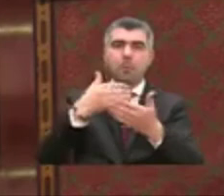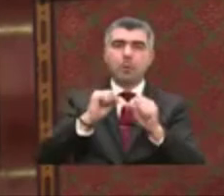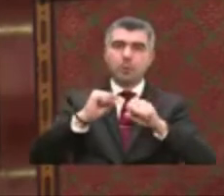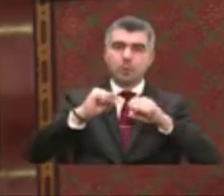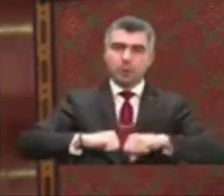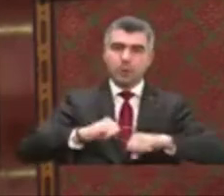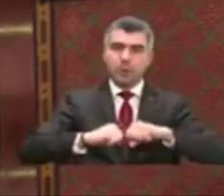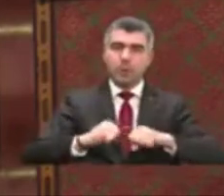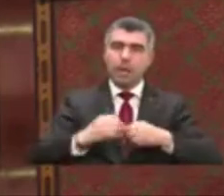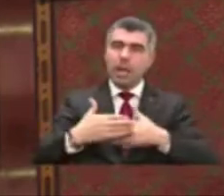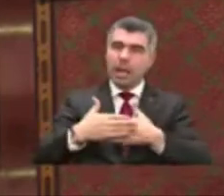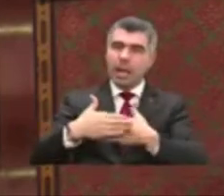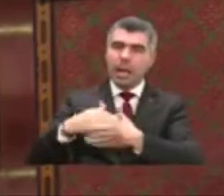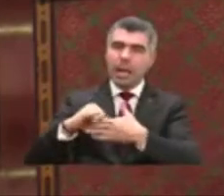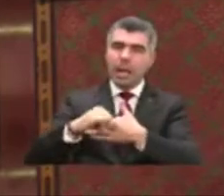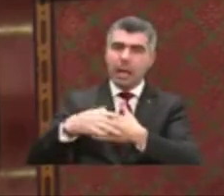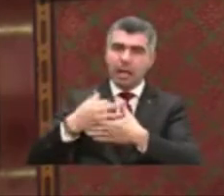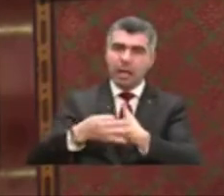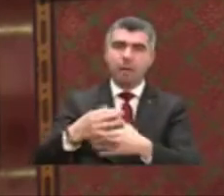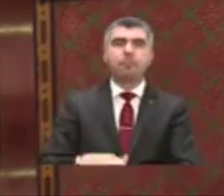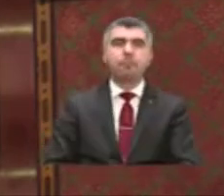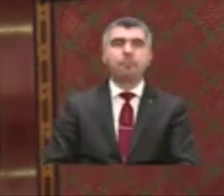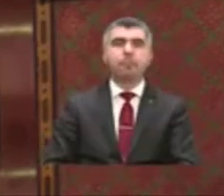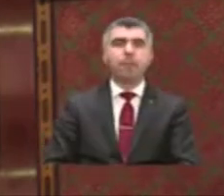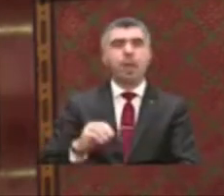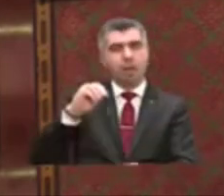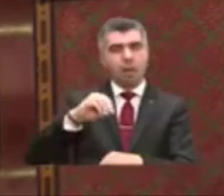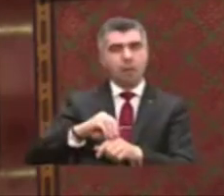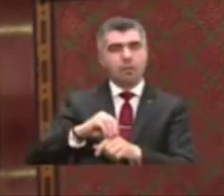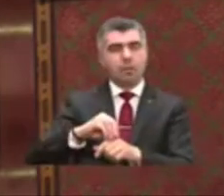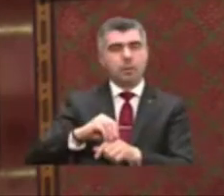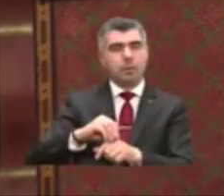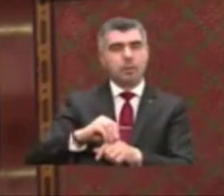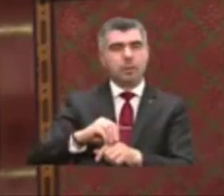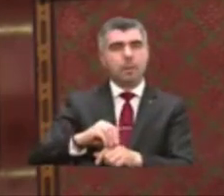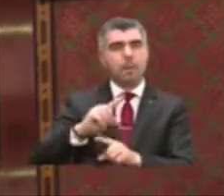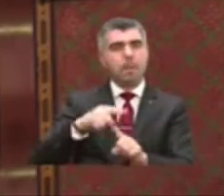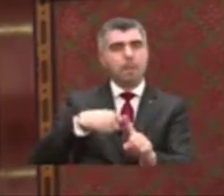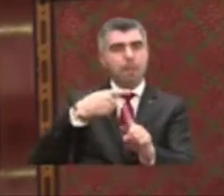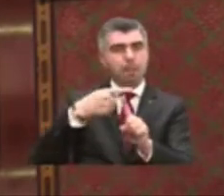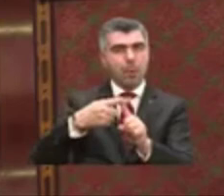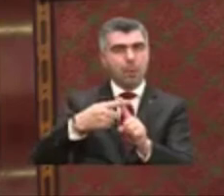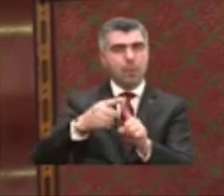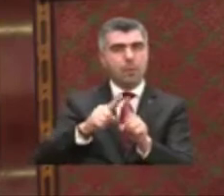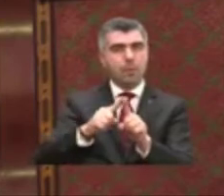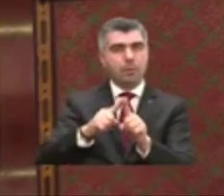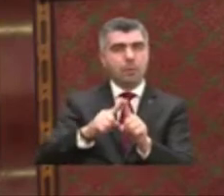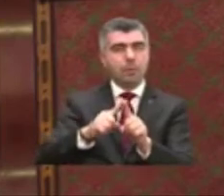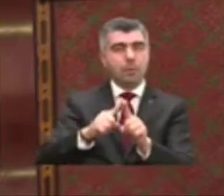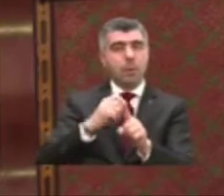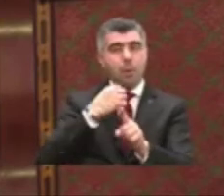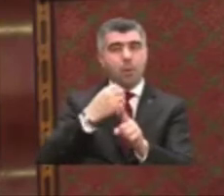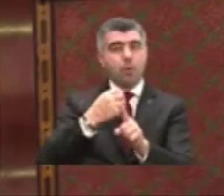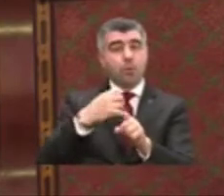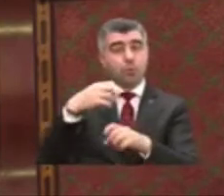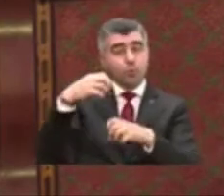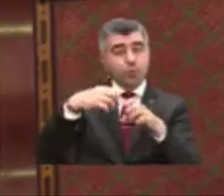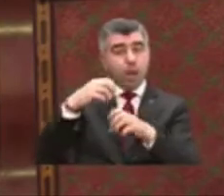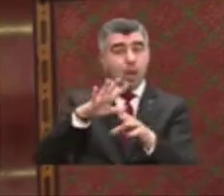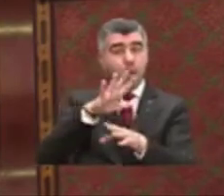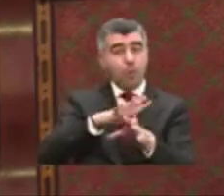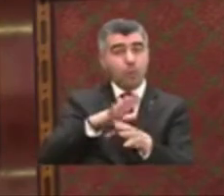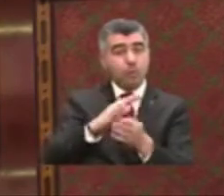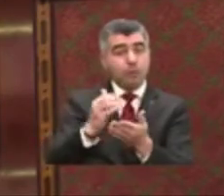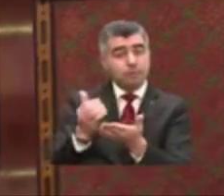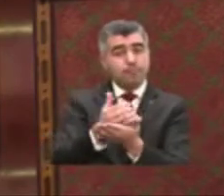امكن في اقرب وقت ممكن هاد السدود. ومن جهه اخرى كذلك كاين تدبير الفرشه المائيه، لان انتم عارفين المشاكل